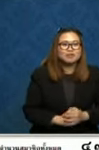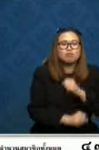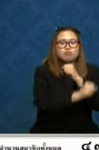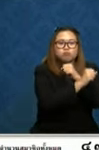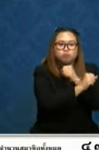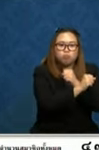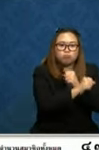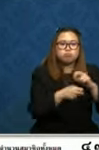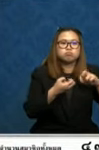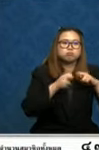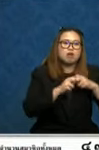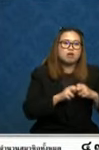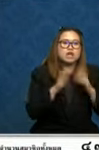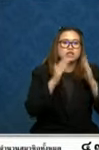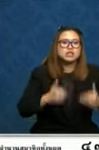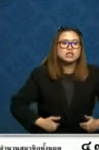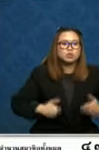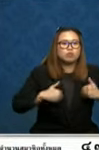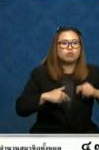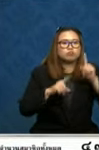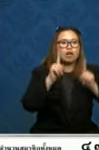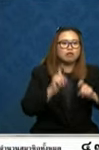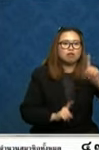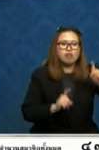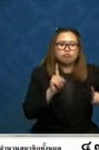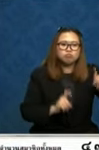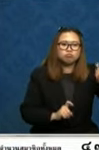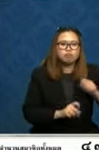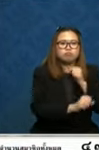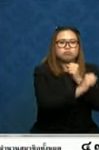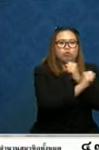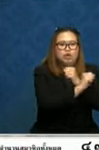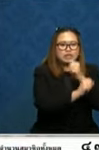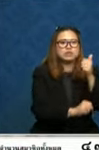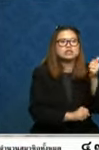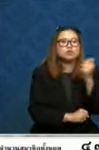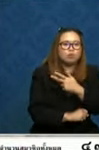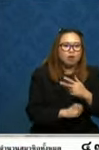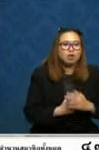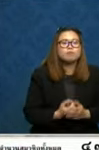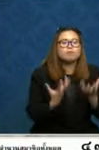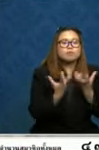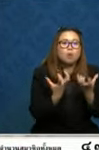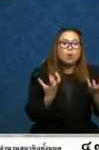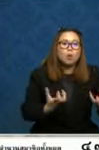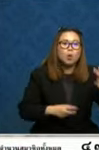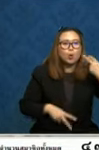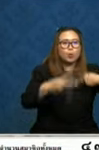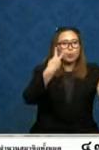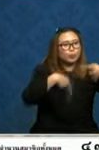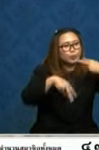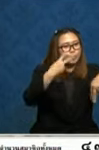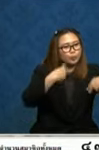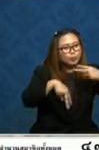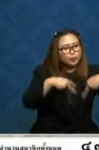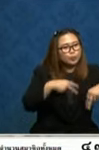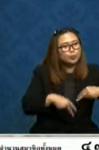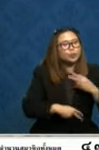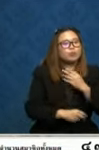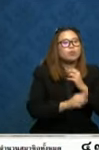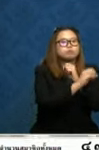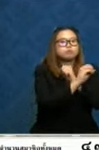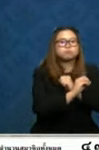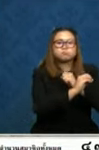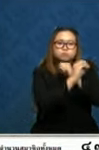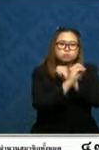และส่วนที่สามารถลดการปะทะที่ก่อให้เกิดความสูญเสียได้ค่ะท่านประธานหรืออุปกรณ์ที่ตรวจตราเพื่อรักษาความปลอดภัยของ